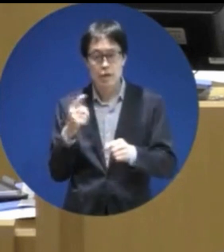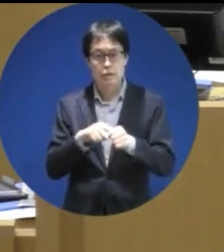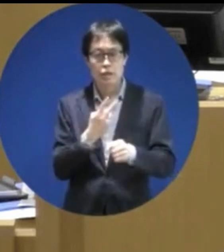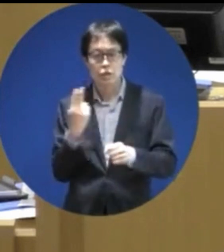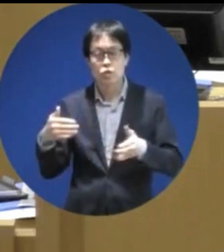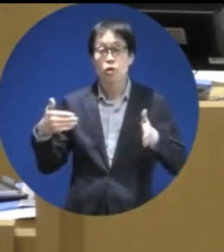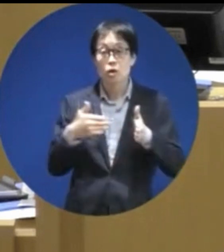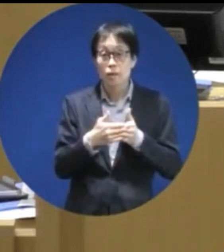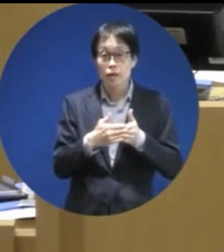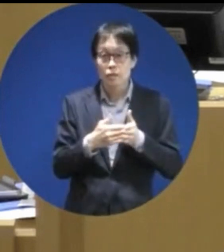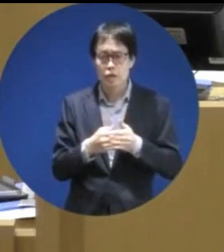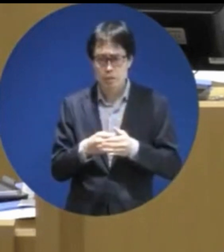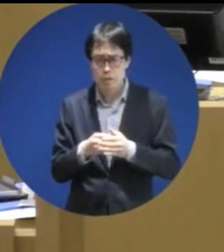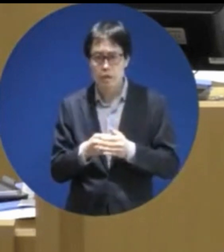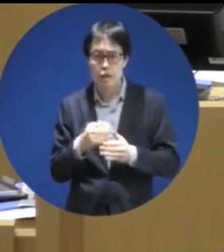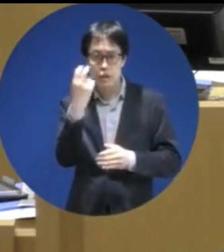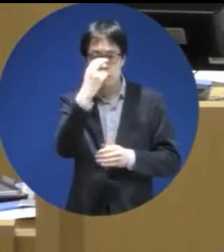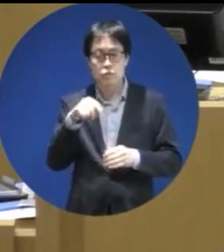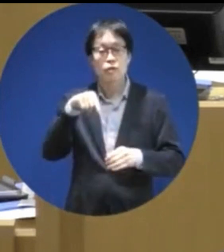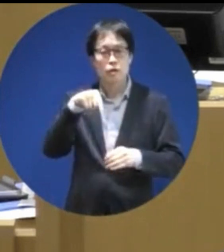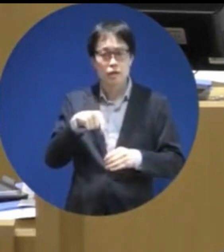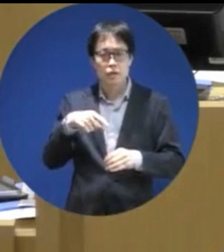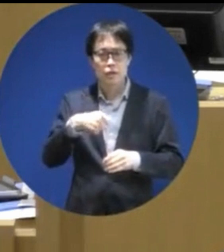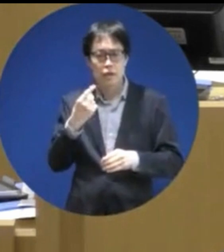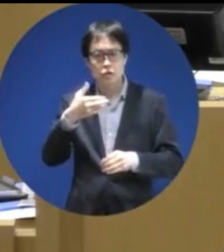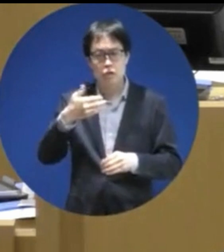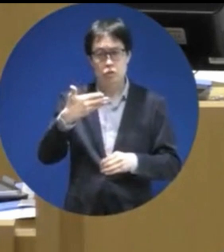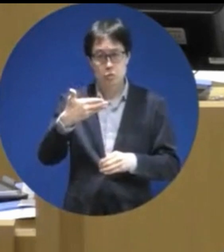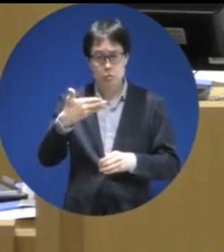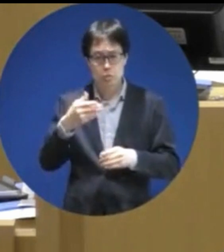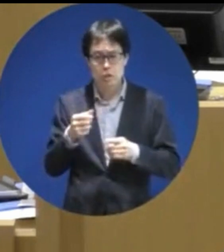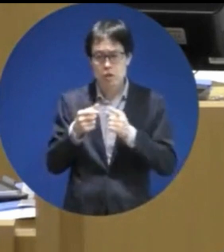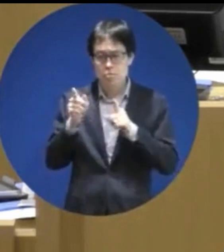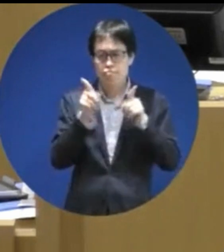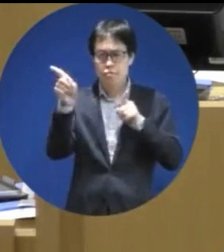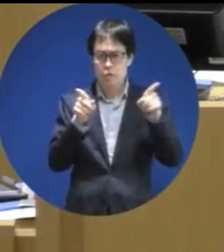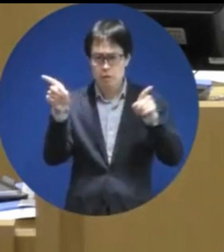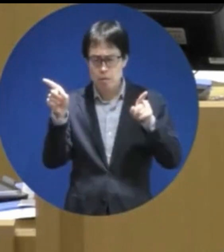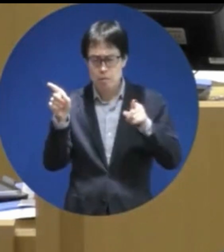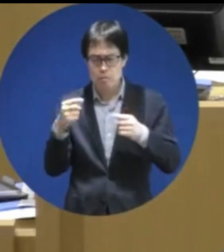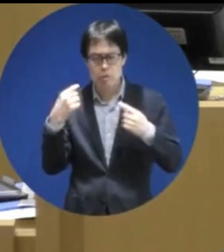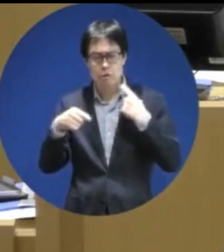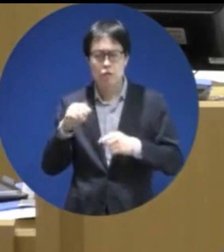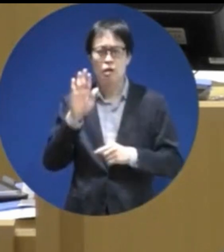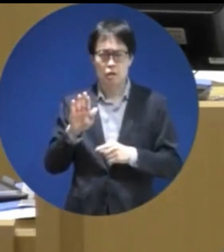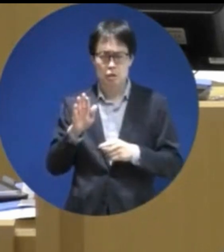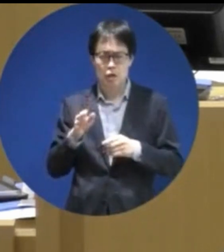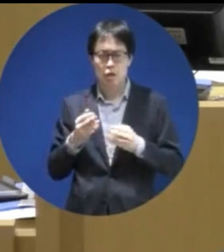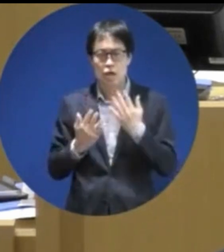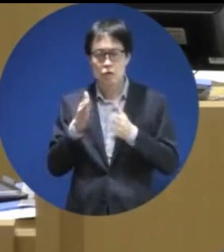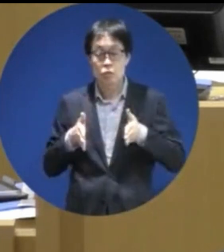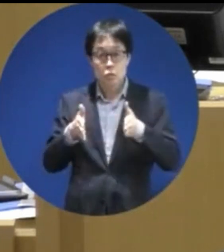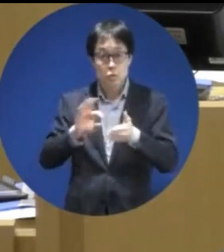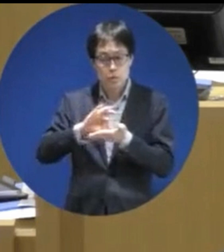に樹木医が実施した健全度調査において、189本に幹や枝に著しい枯損などがあったことから、緑道の利用者